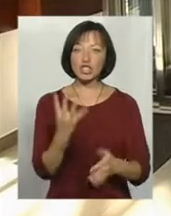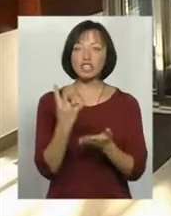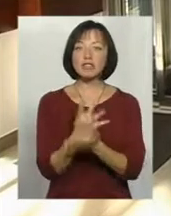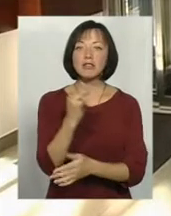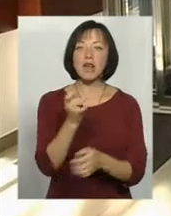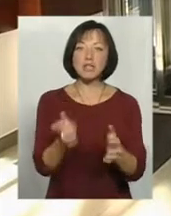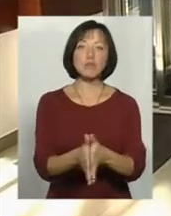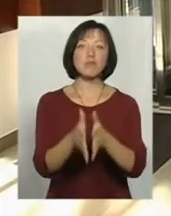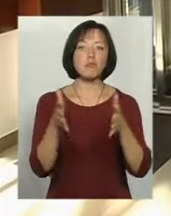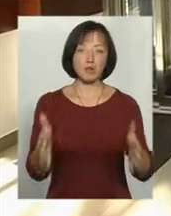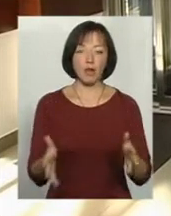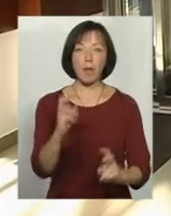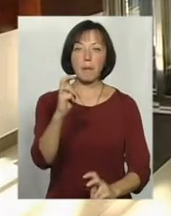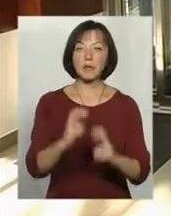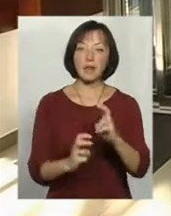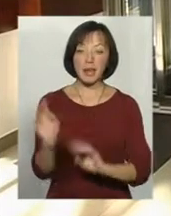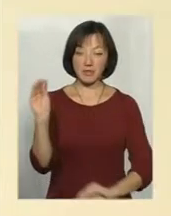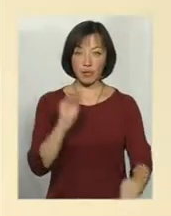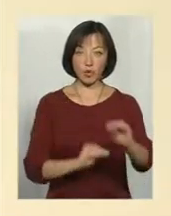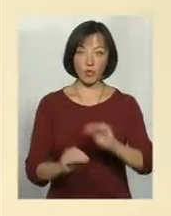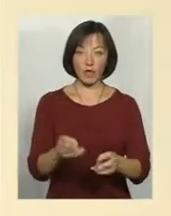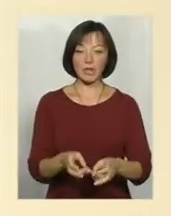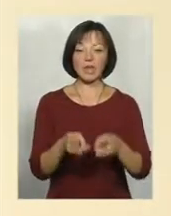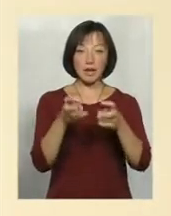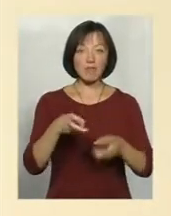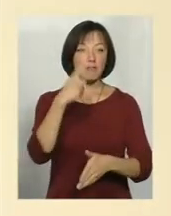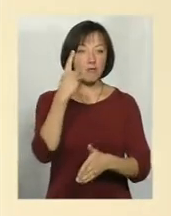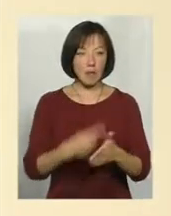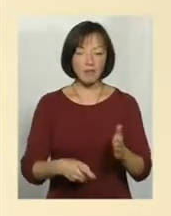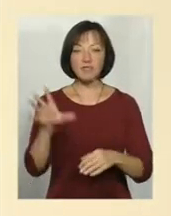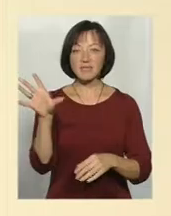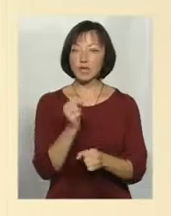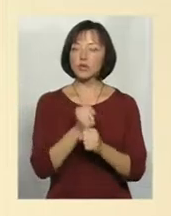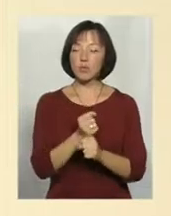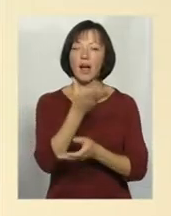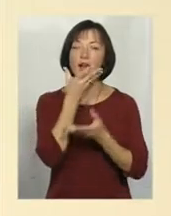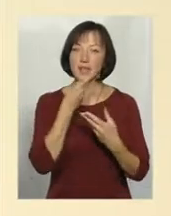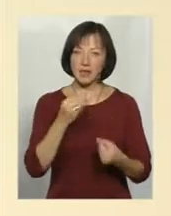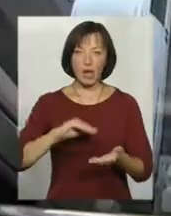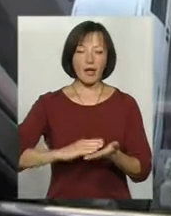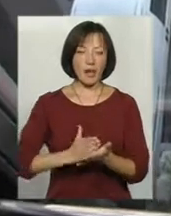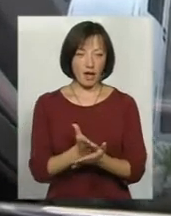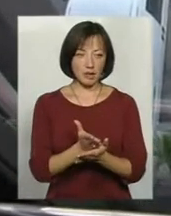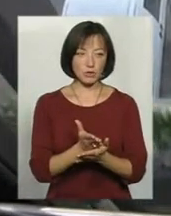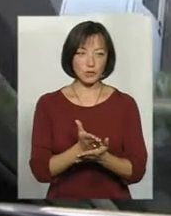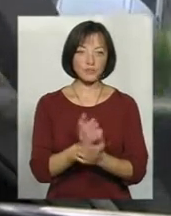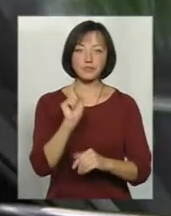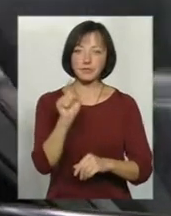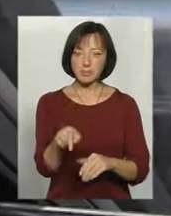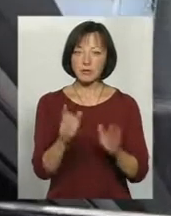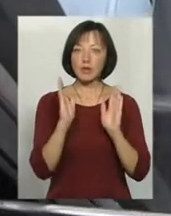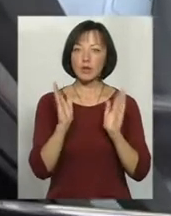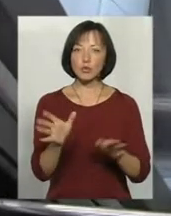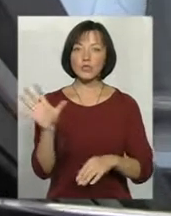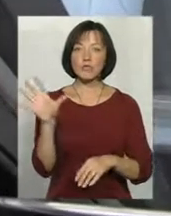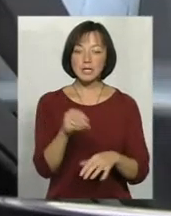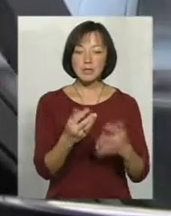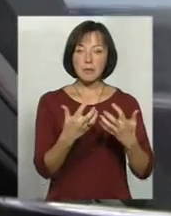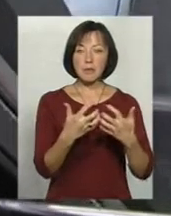більший. На підприємстві, яке монтуватиме ліфт, переконують, що все зроблять красиво і якісно. Там будуть усі